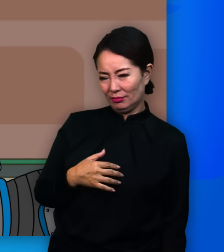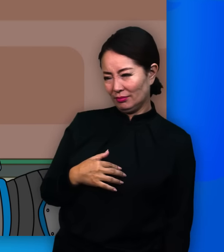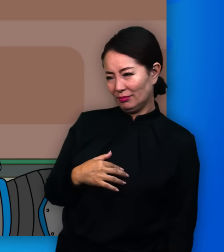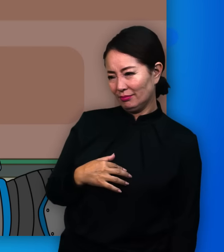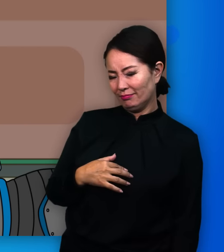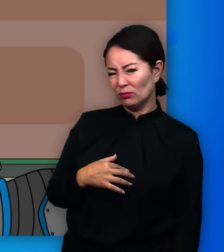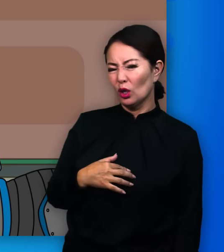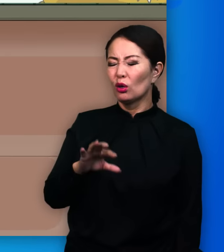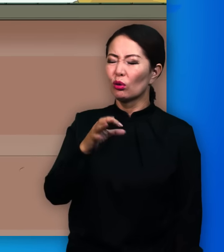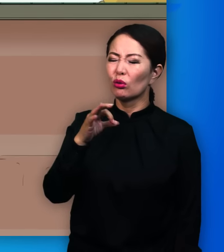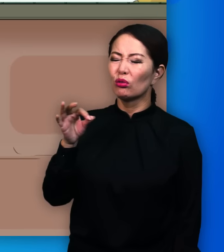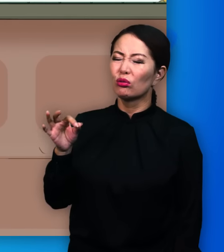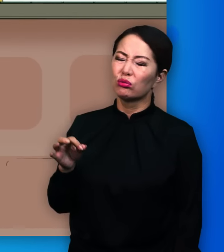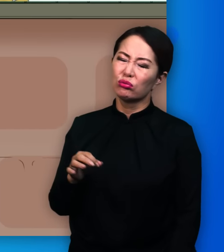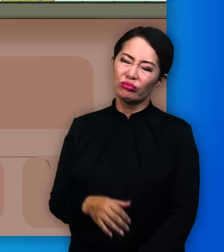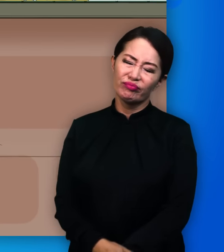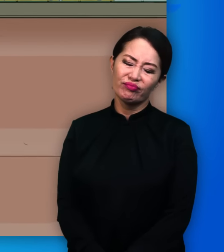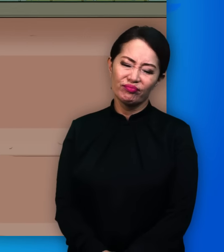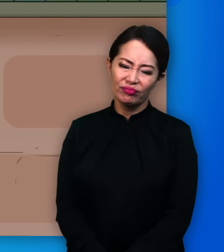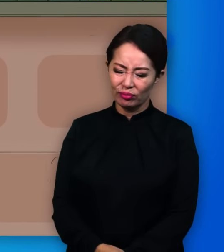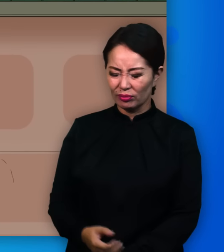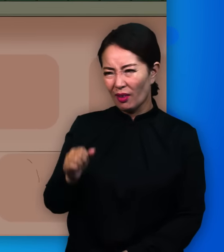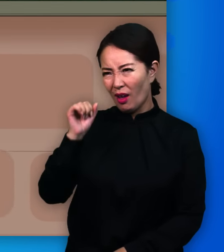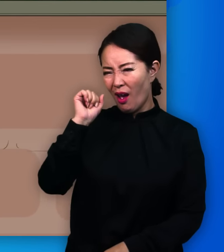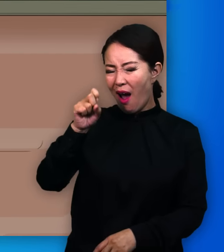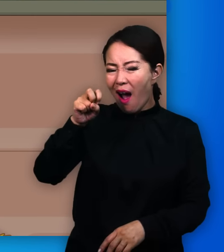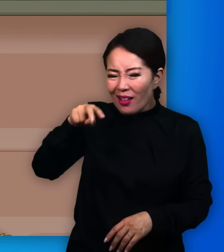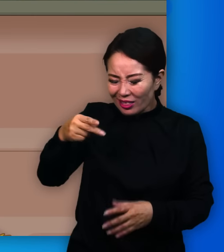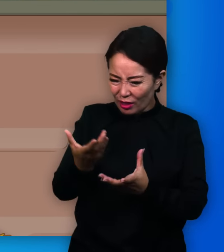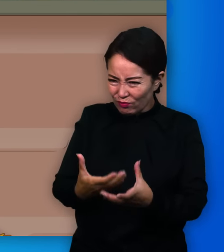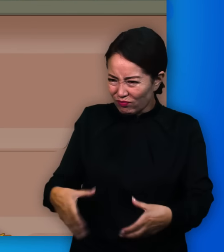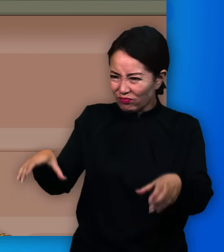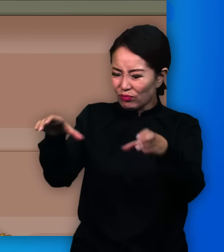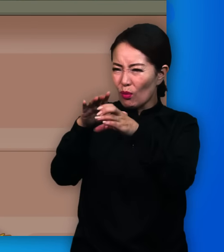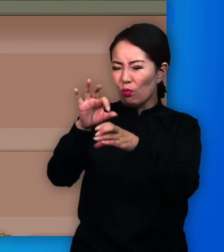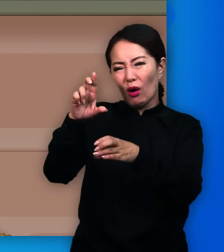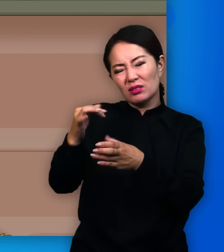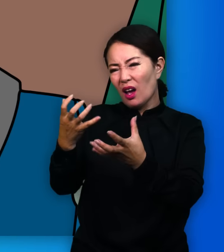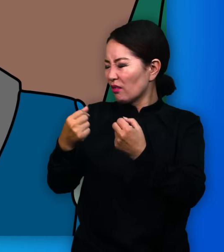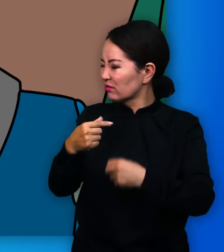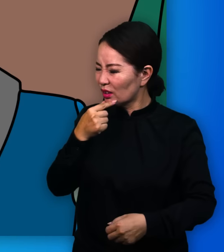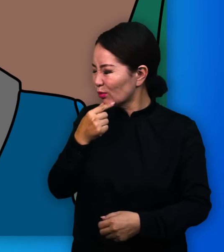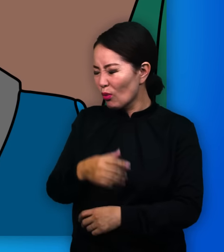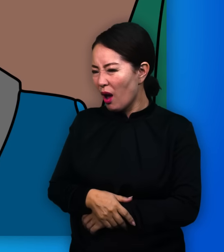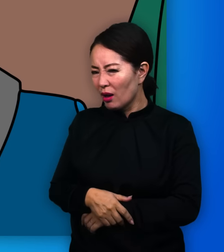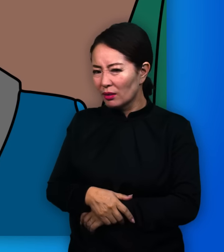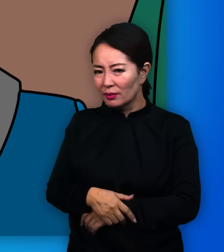ийм зарлал харсан юм аа. 10 хүн туславал амар том алтан богц өгөх юм гин.